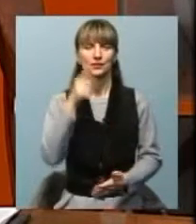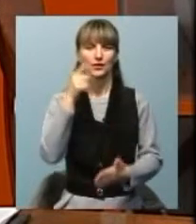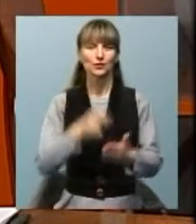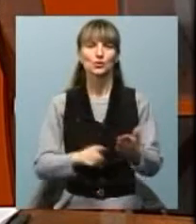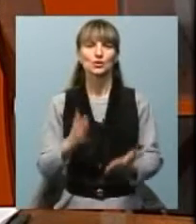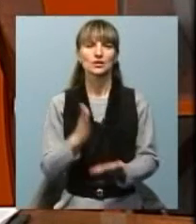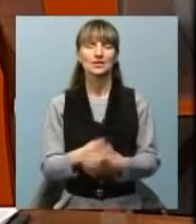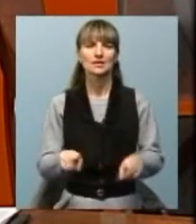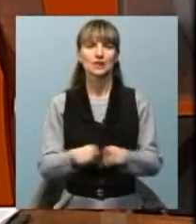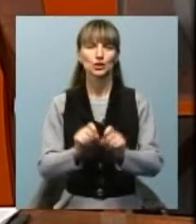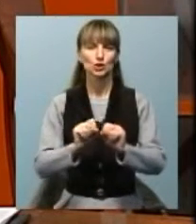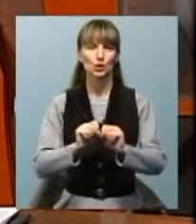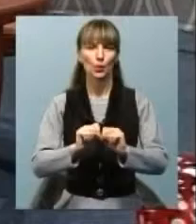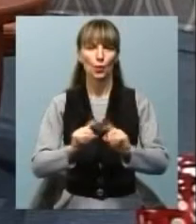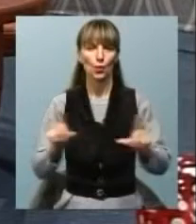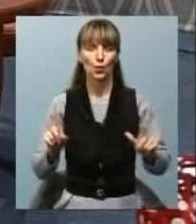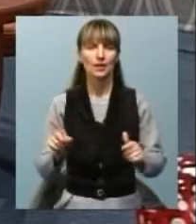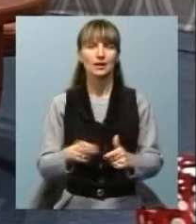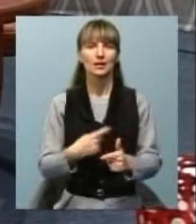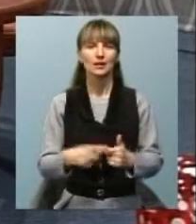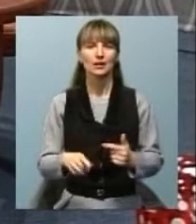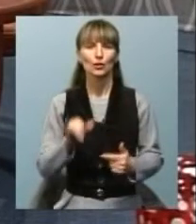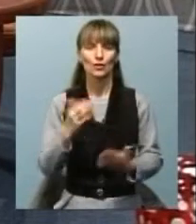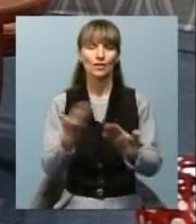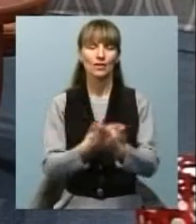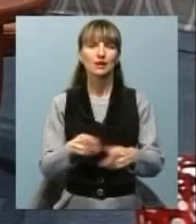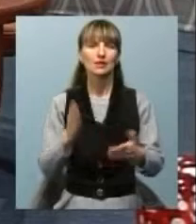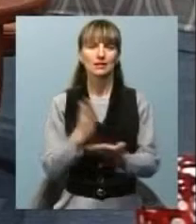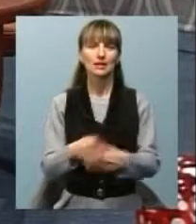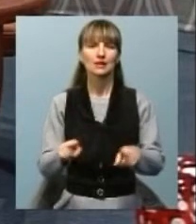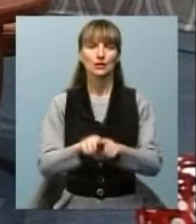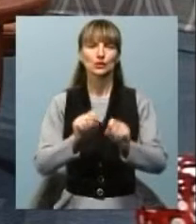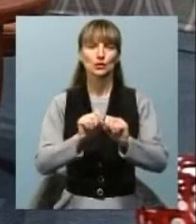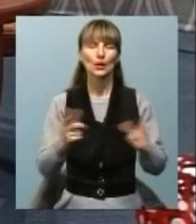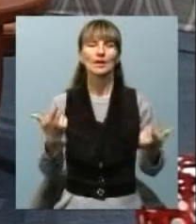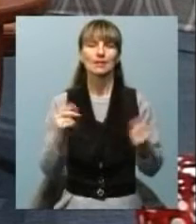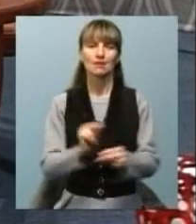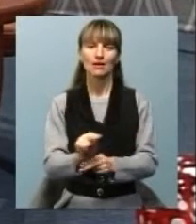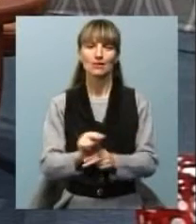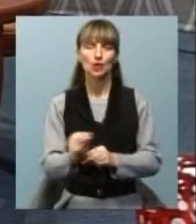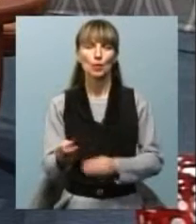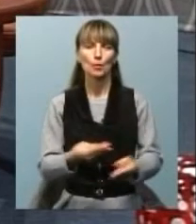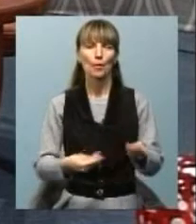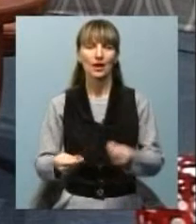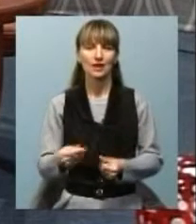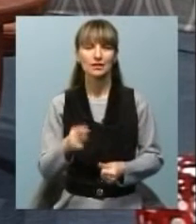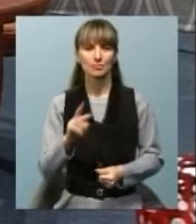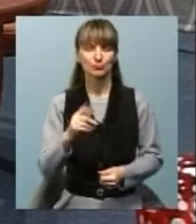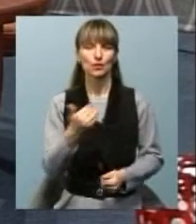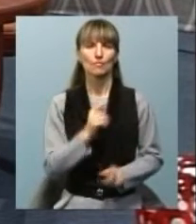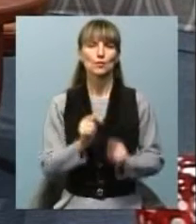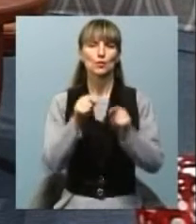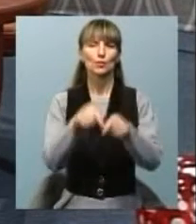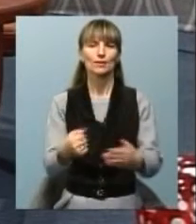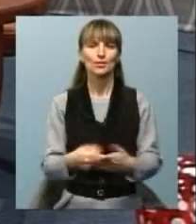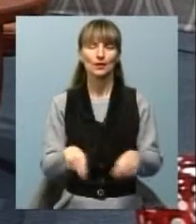що існує така школа? Ну, або принаймні у фільмах існує така школа, де навчають магії. Щоб хотіла б ти вступити